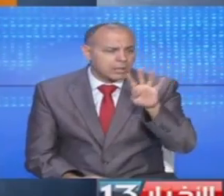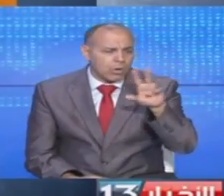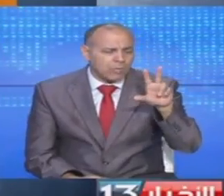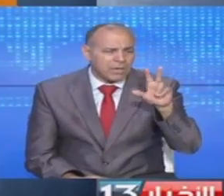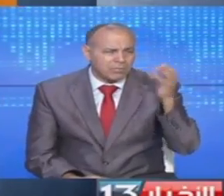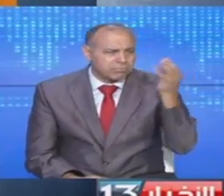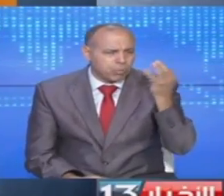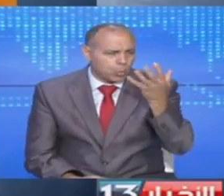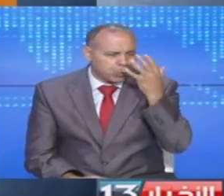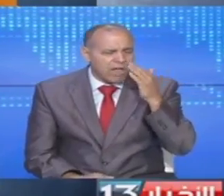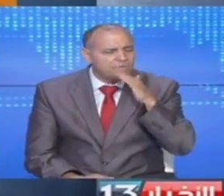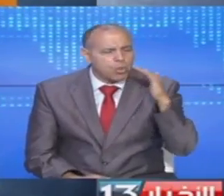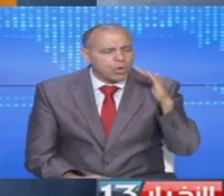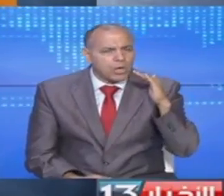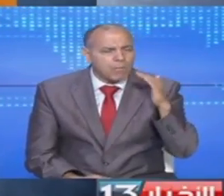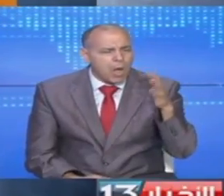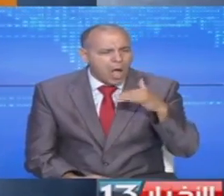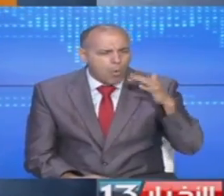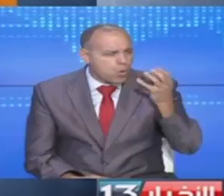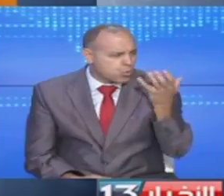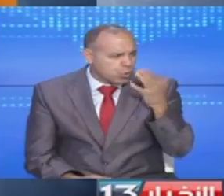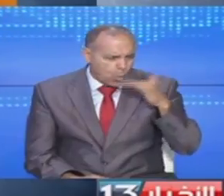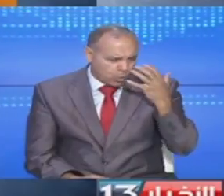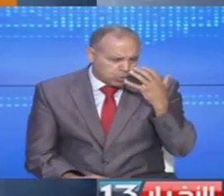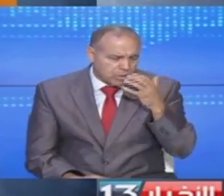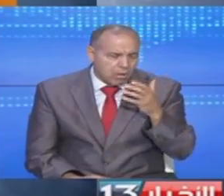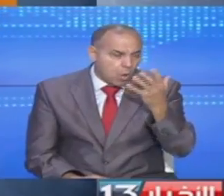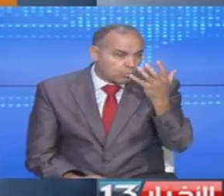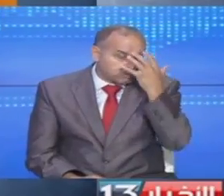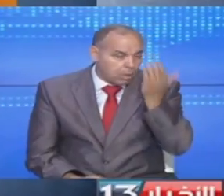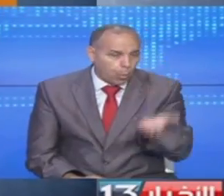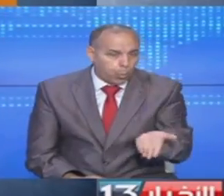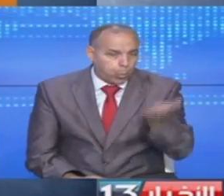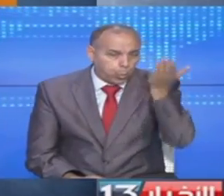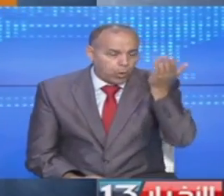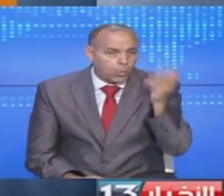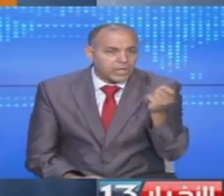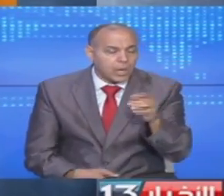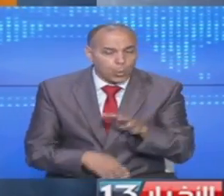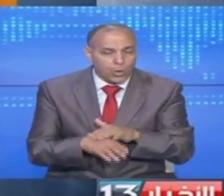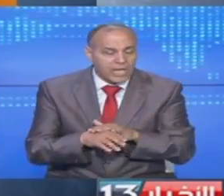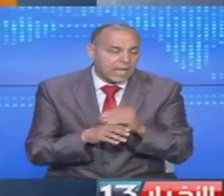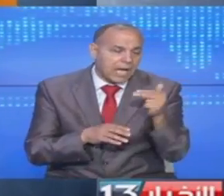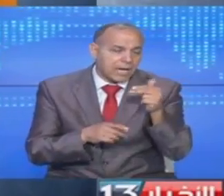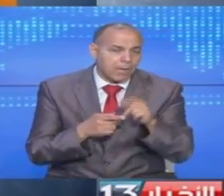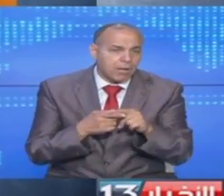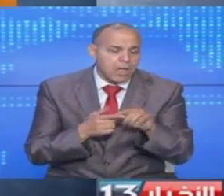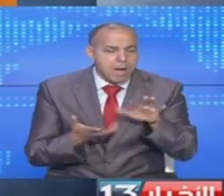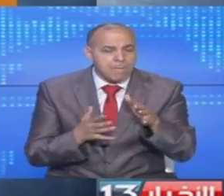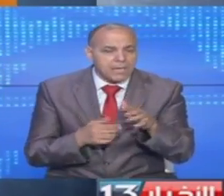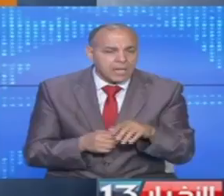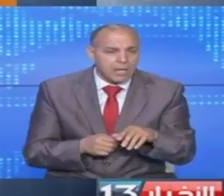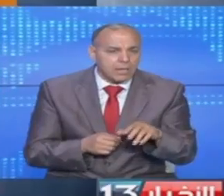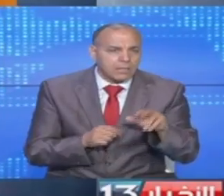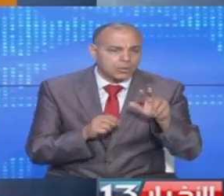43 درجة في الظل مع ظهور شهيلي، وتكون الحرارة مرتفعة خصوصا في الولايات الغربية لتتراوح بين